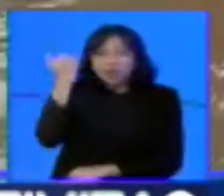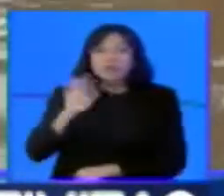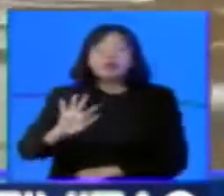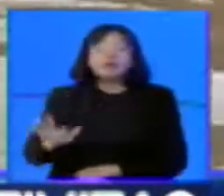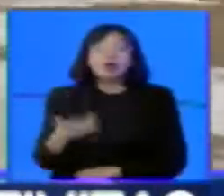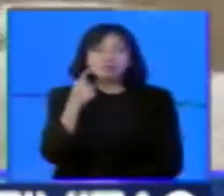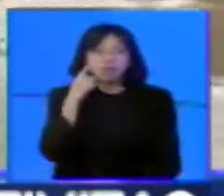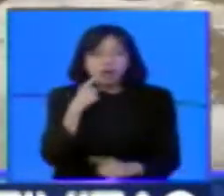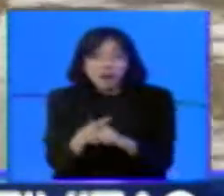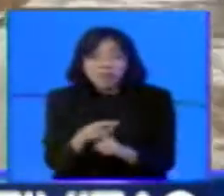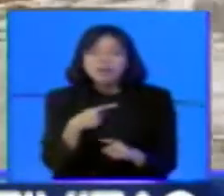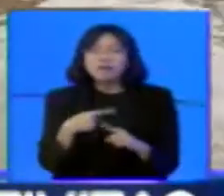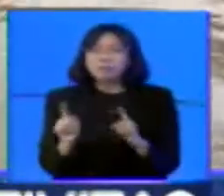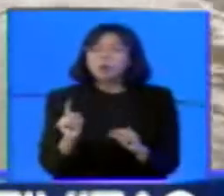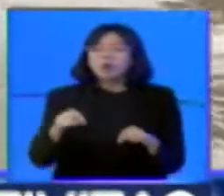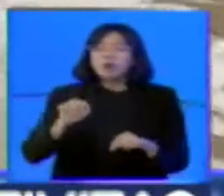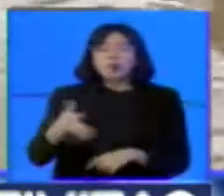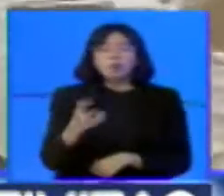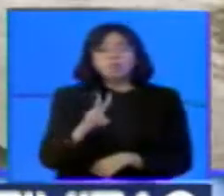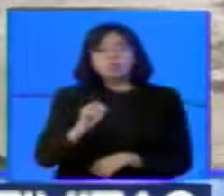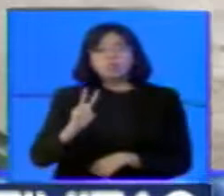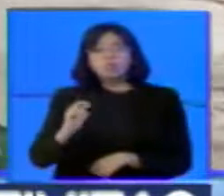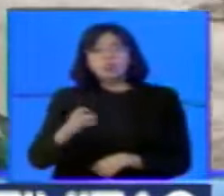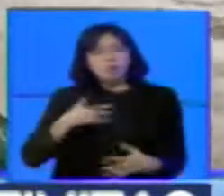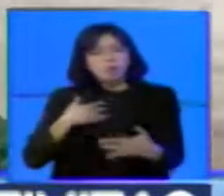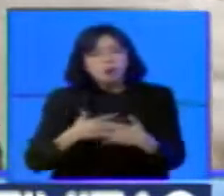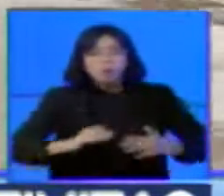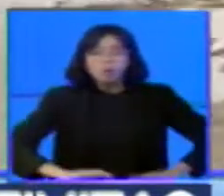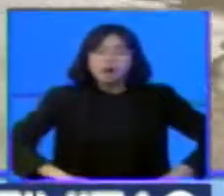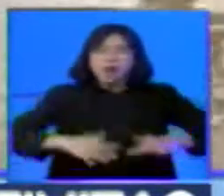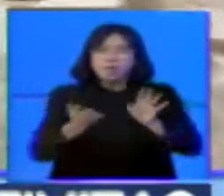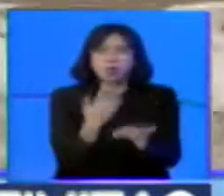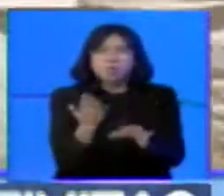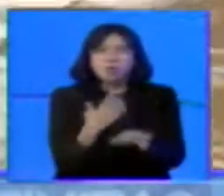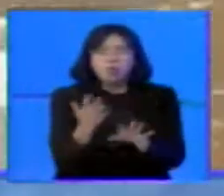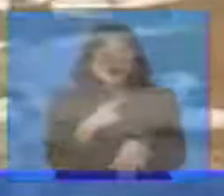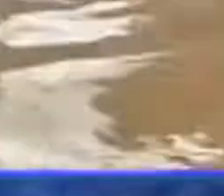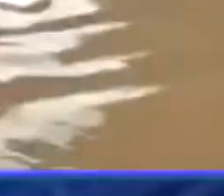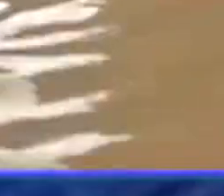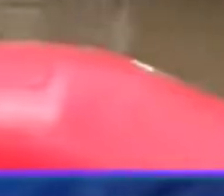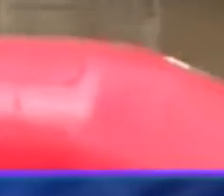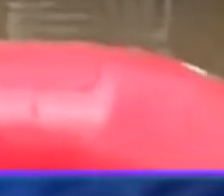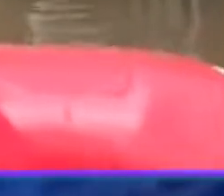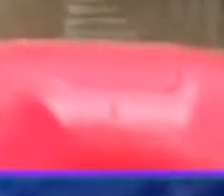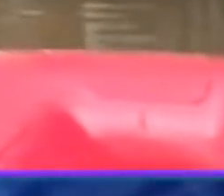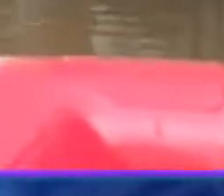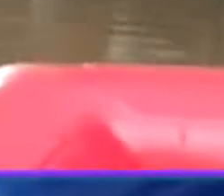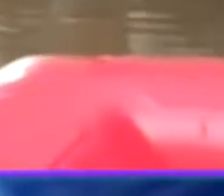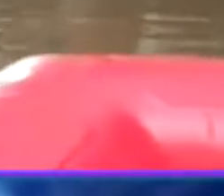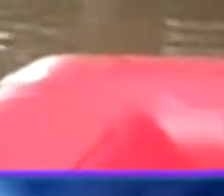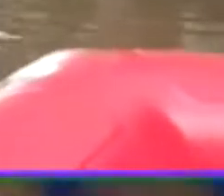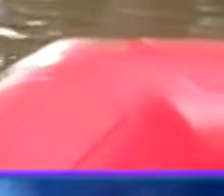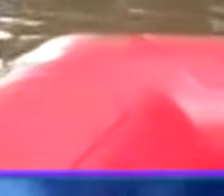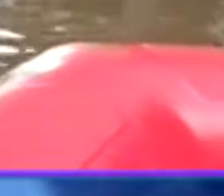kenapa kok sekarang kita berkali-kali gitu loh. Harapannya sih kita maunya sih ya jangan sampai begini terus gitu